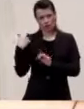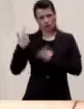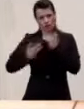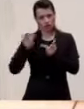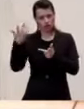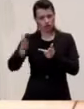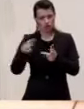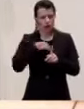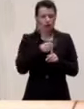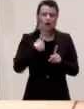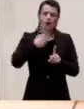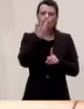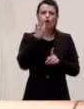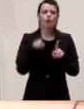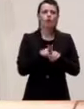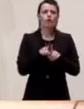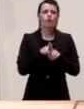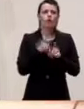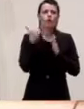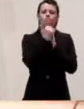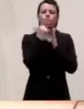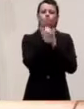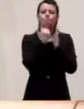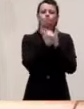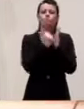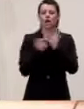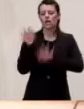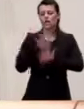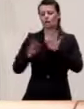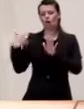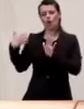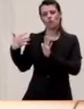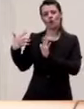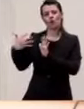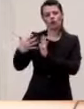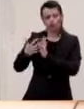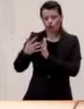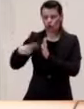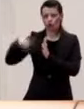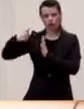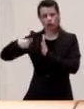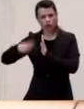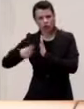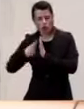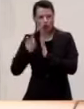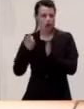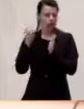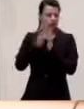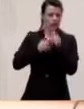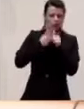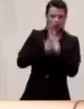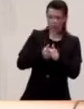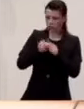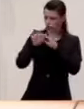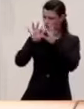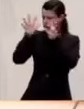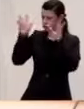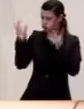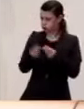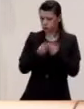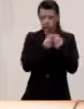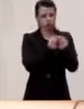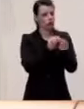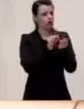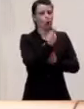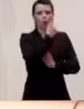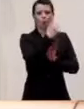sistematizzare tutte le informazioni, le circolari, le indicazioni che erano state date precedentemente